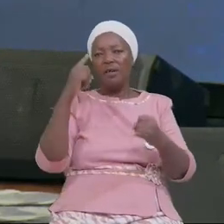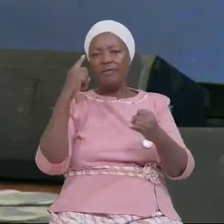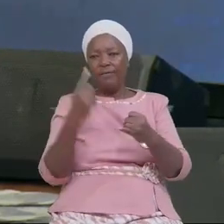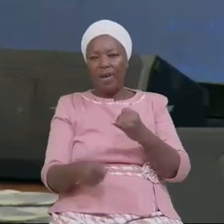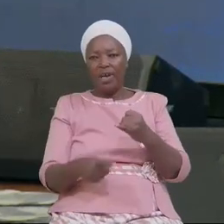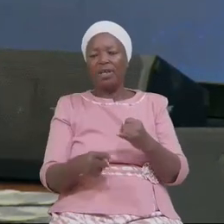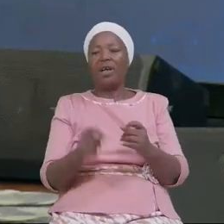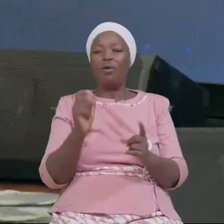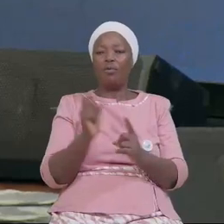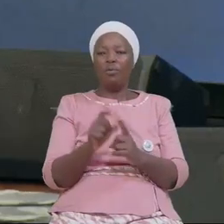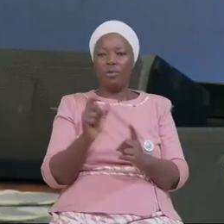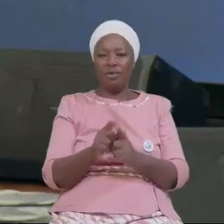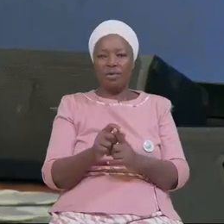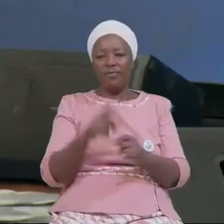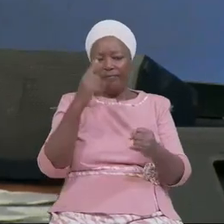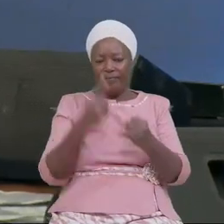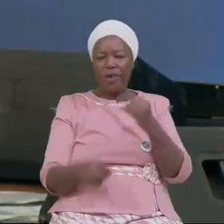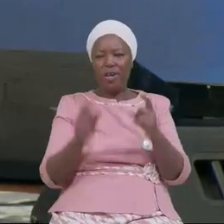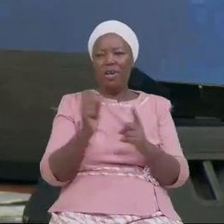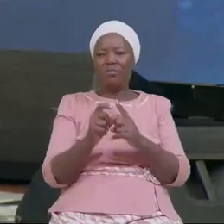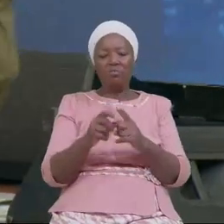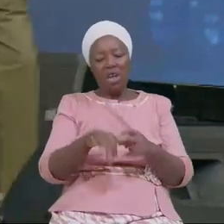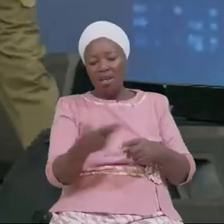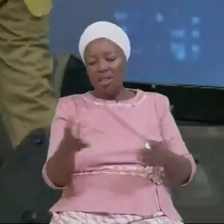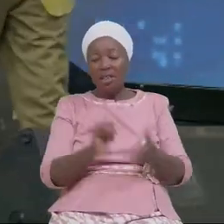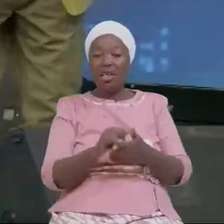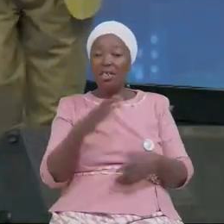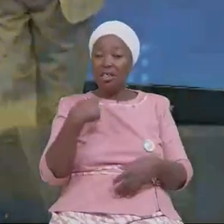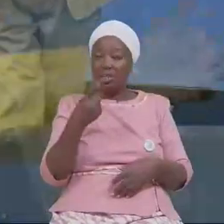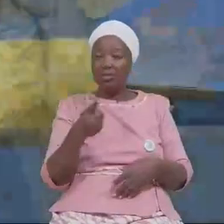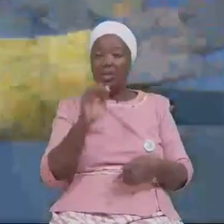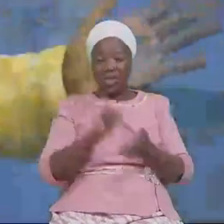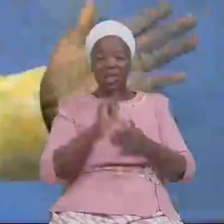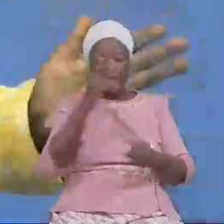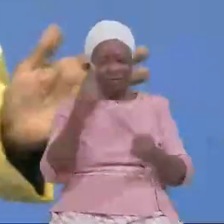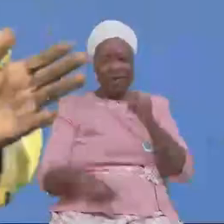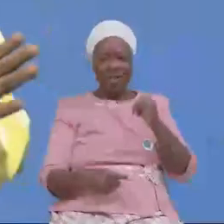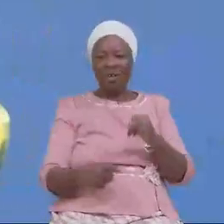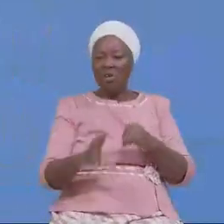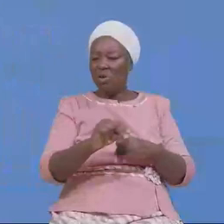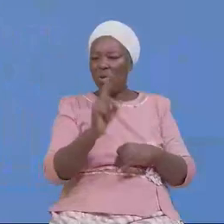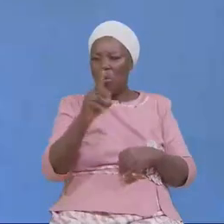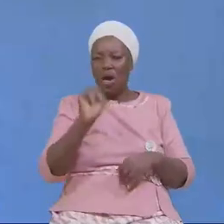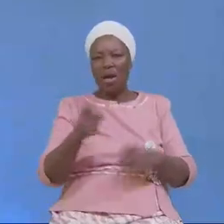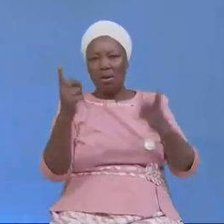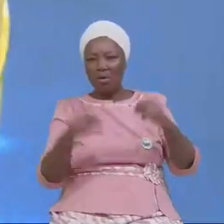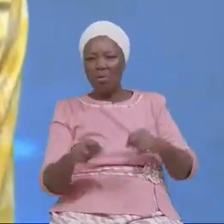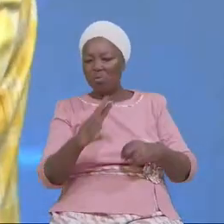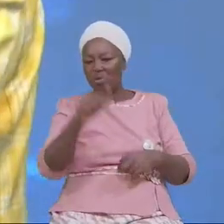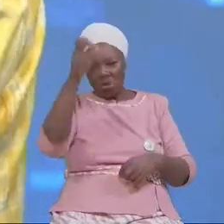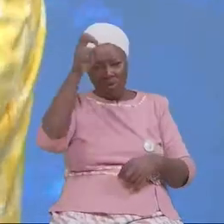parole finale. Quel que soit ce qu'il vous dit, c'est final. Personne ne peut venir. Aucun